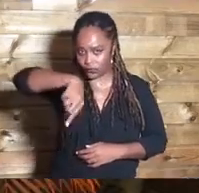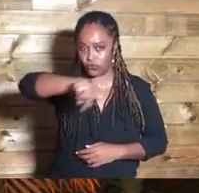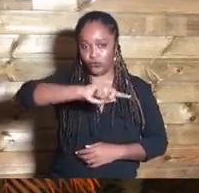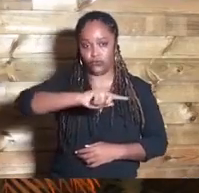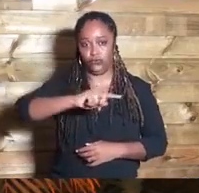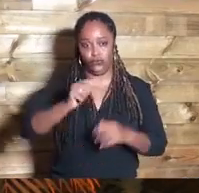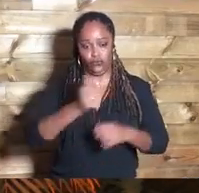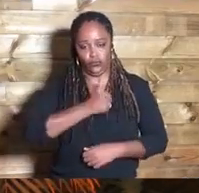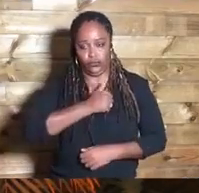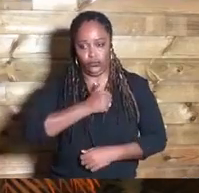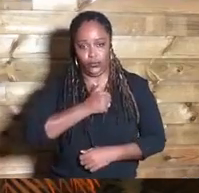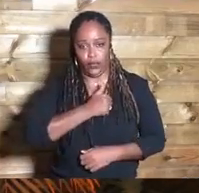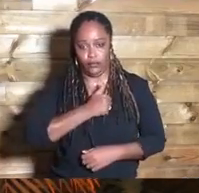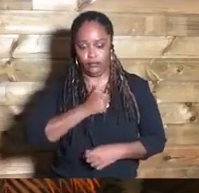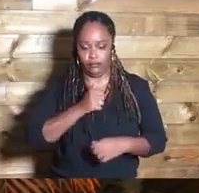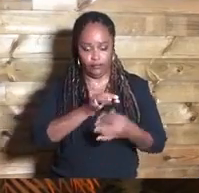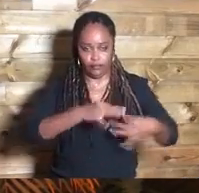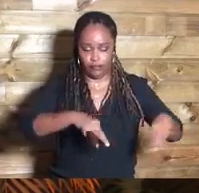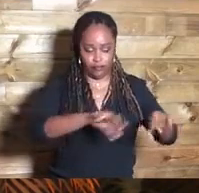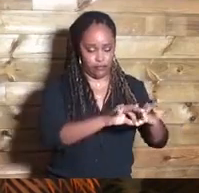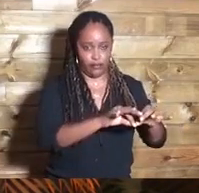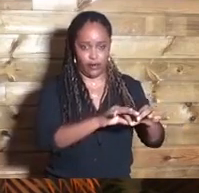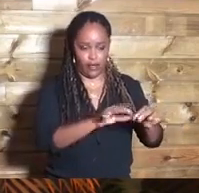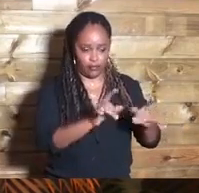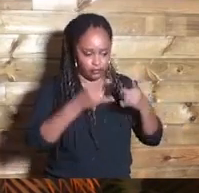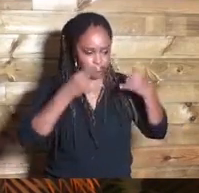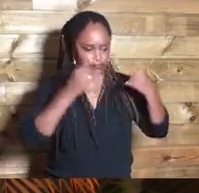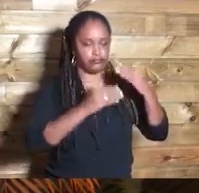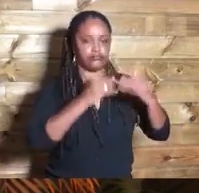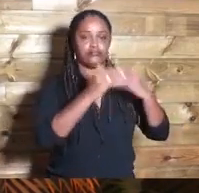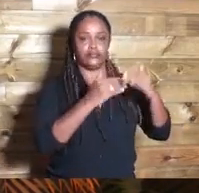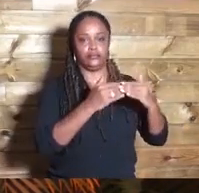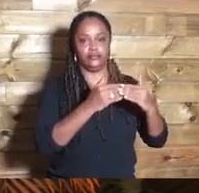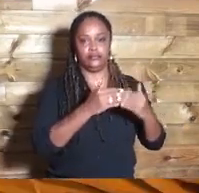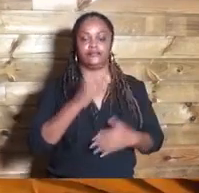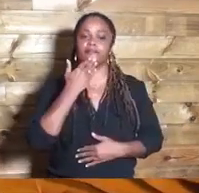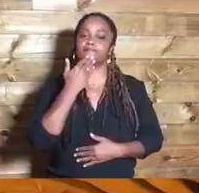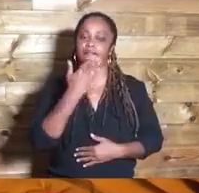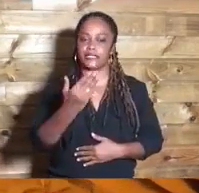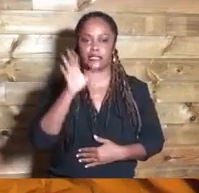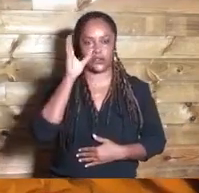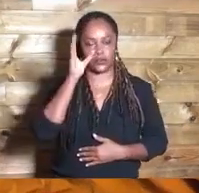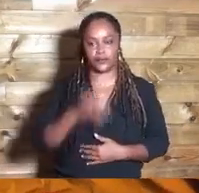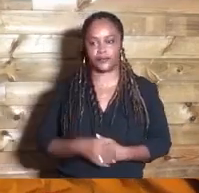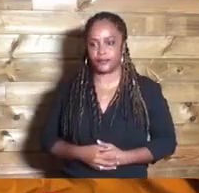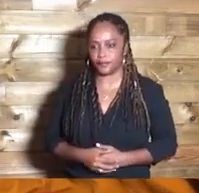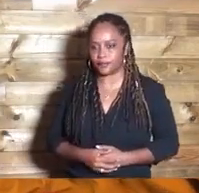pas développer et pas nous en payant nous, eh ben nous pour arriver là nous veille. Merci.